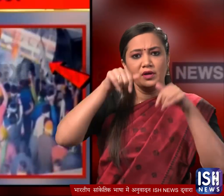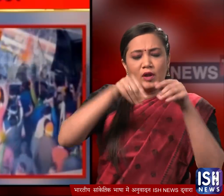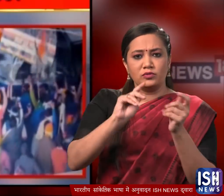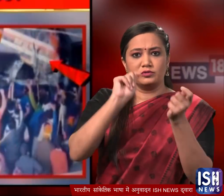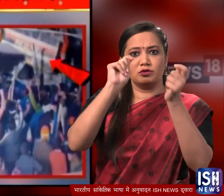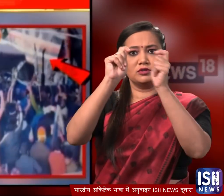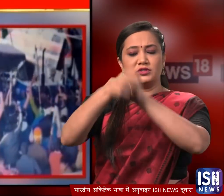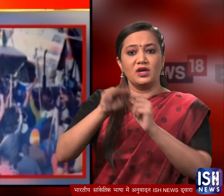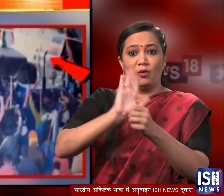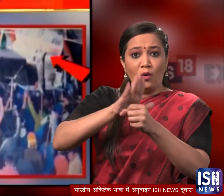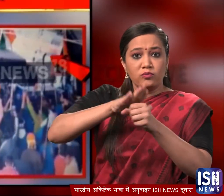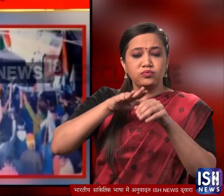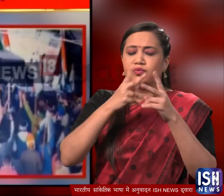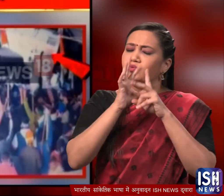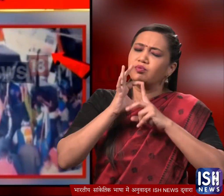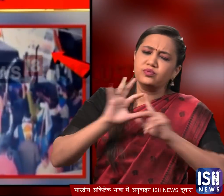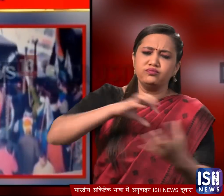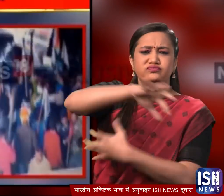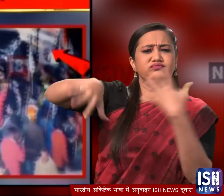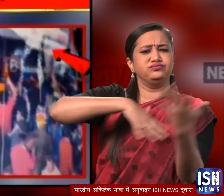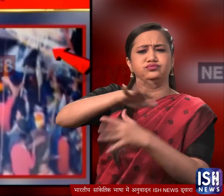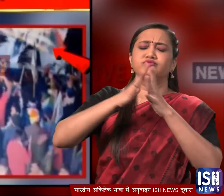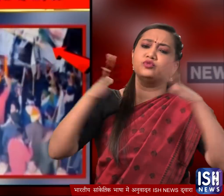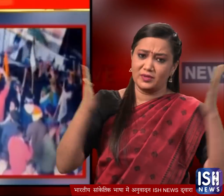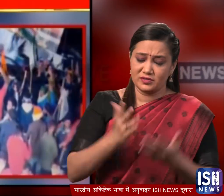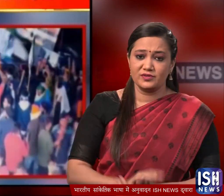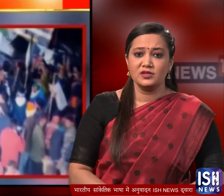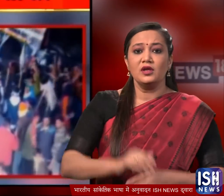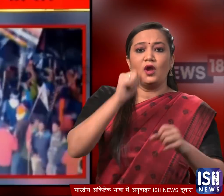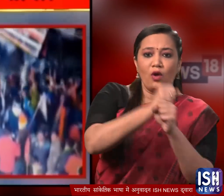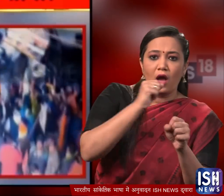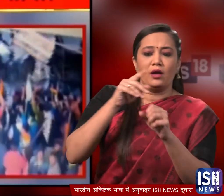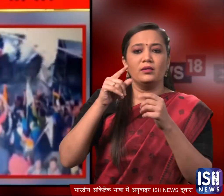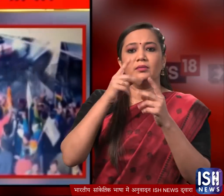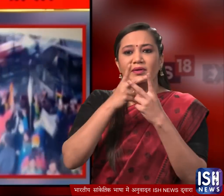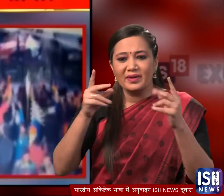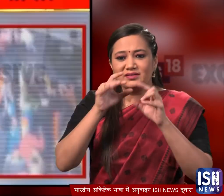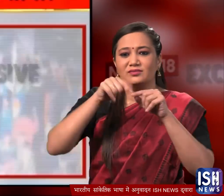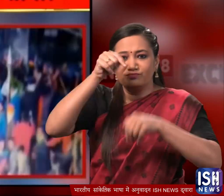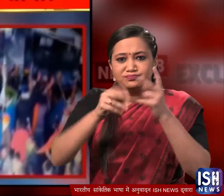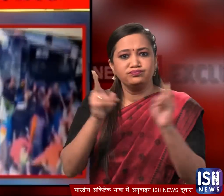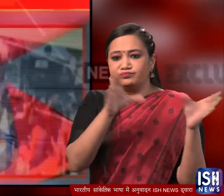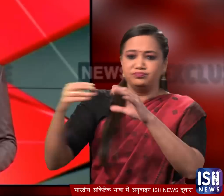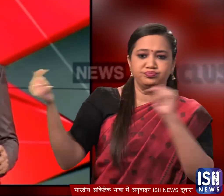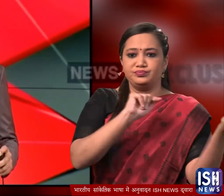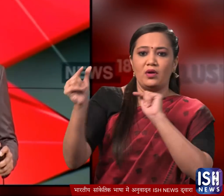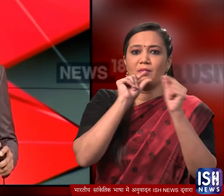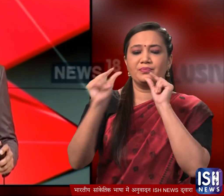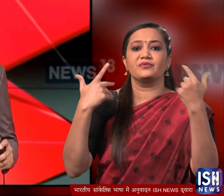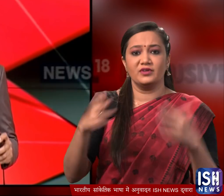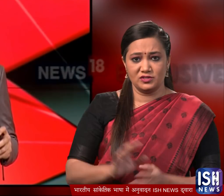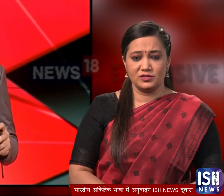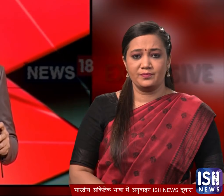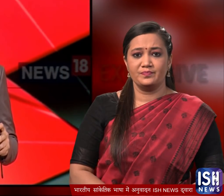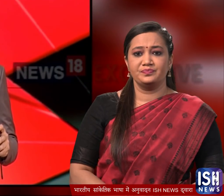है, क्योंकि किसानों के ट्रैक्टर मार्च के दौरान खूब बवाल हुआ, जिसके बाद राजनीतिक पार्टियों के बीच जबानी जंग छिड़ गई। इस बीच दिल्ली